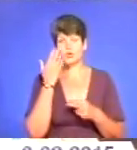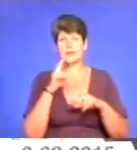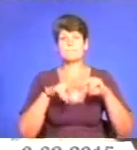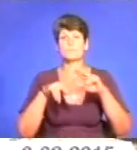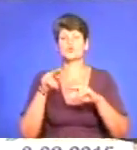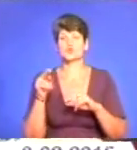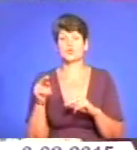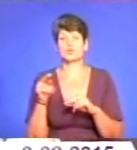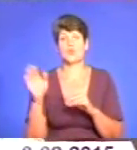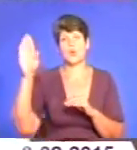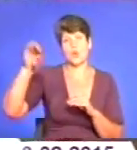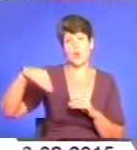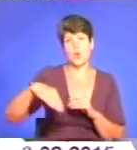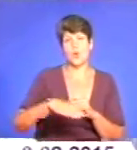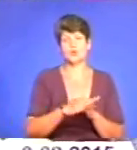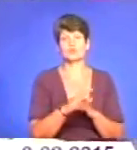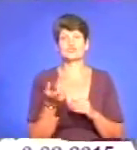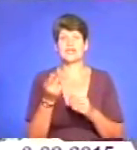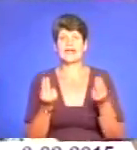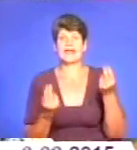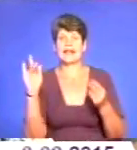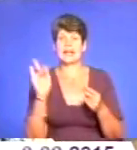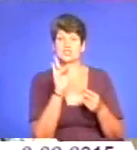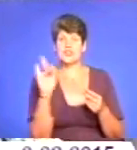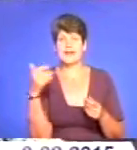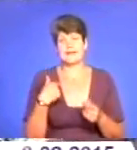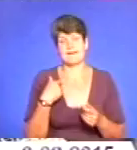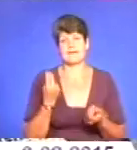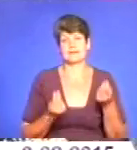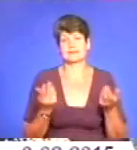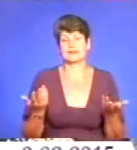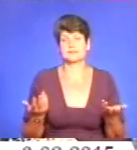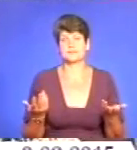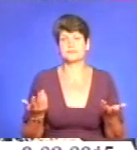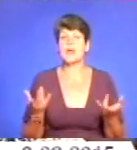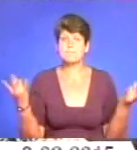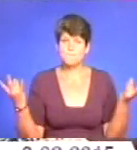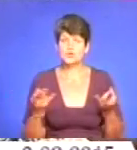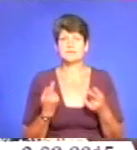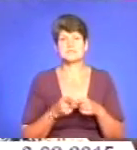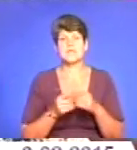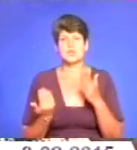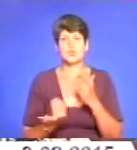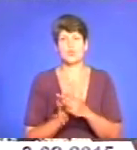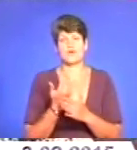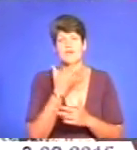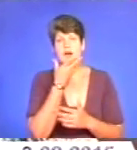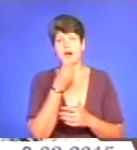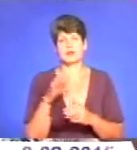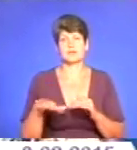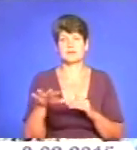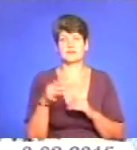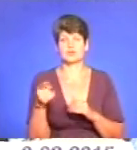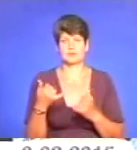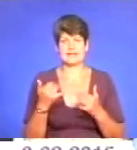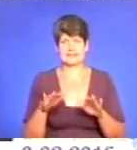построїли горку чи качелі, то я каталася. А як ти вважаєш, потрібні такі нові гарні майданчики в Тернополі